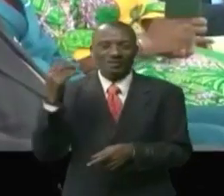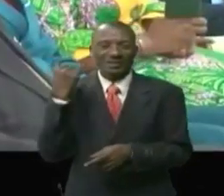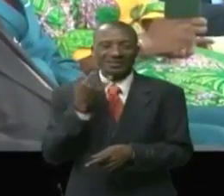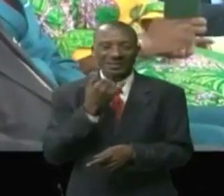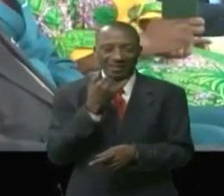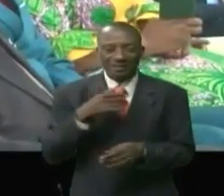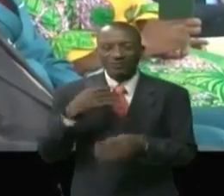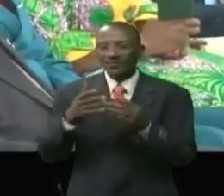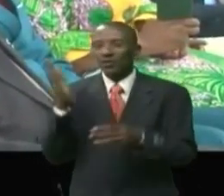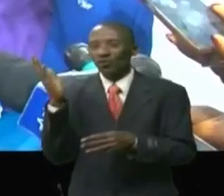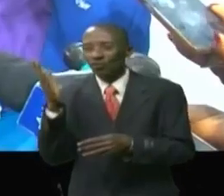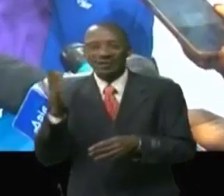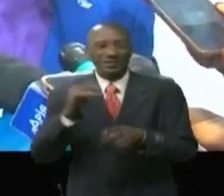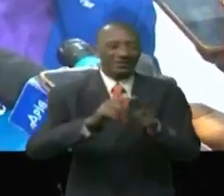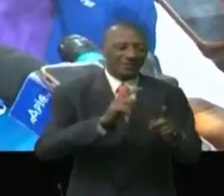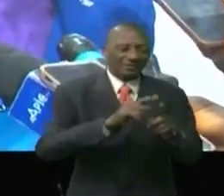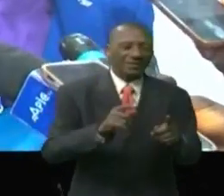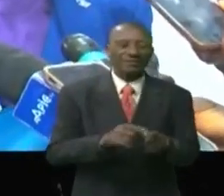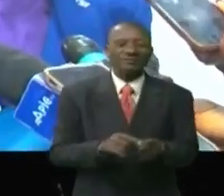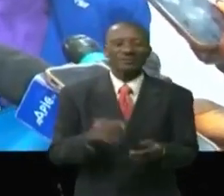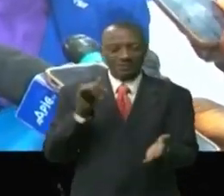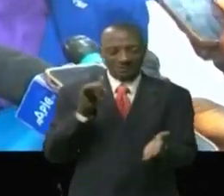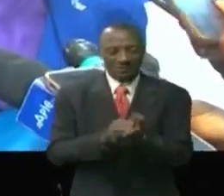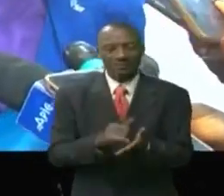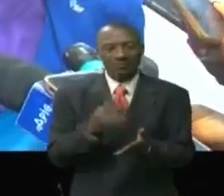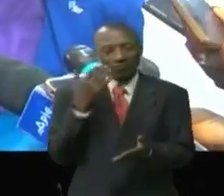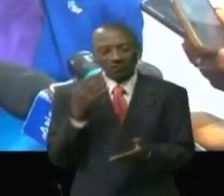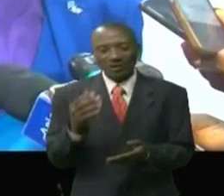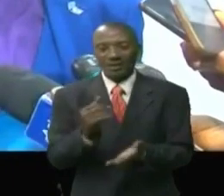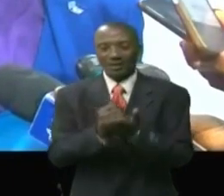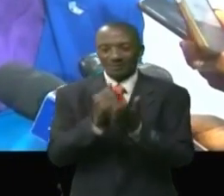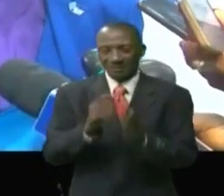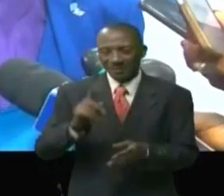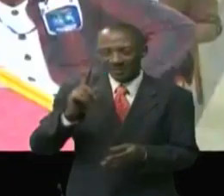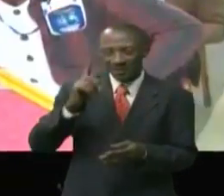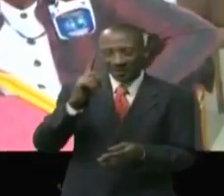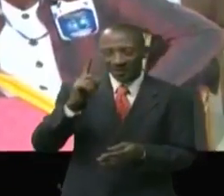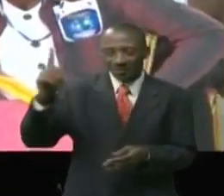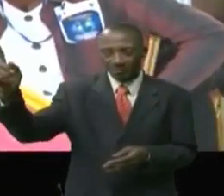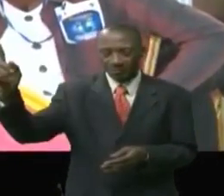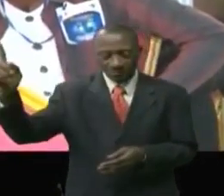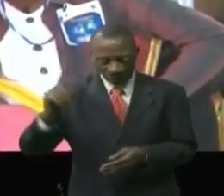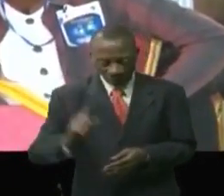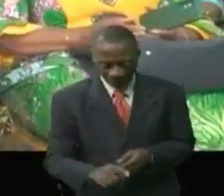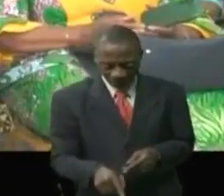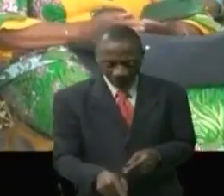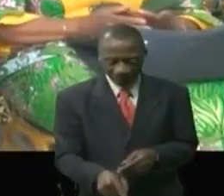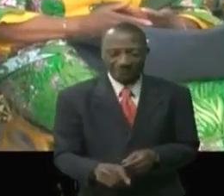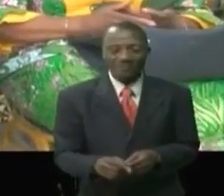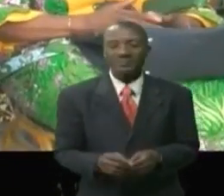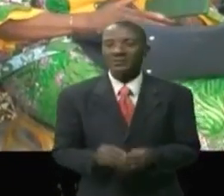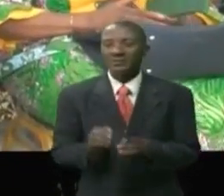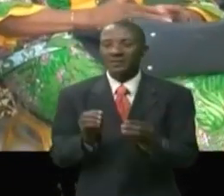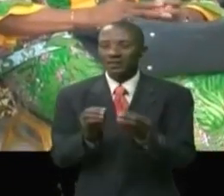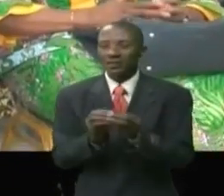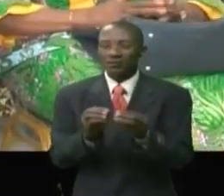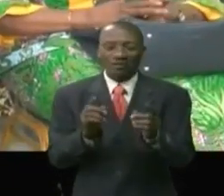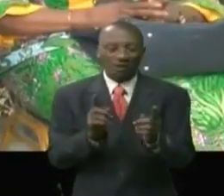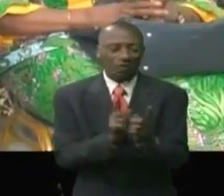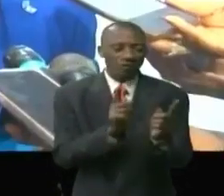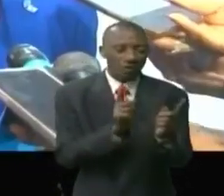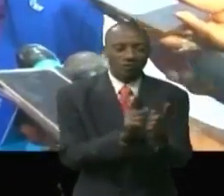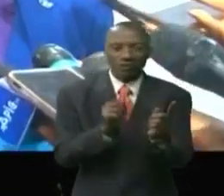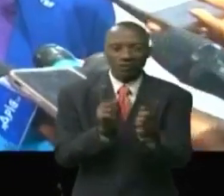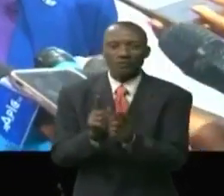fondateur République démocratique du Congo est en marche pour sa destinée prophétique 50 ans après que le Congo